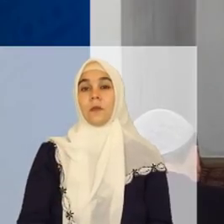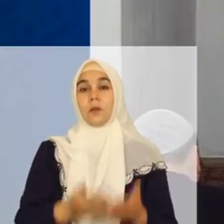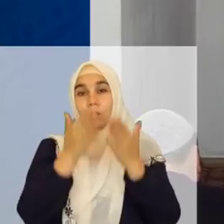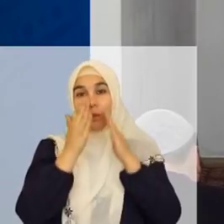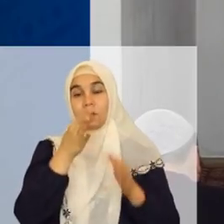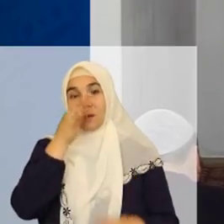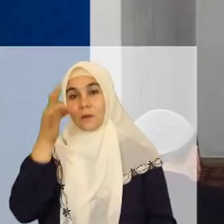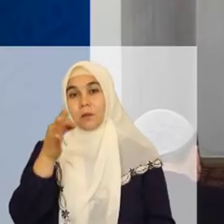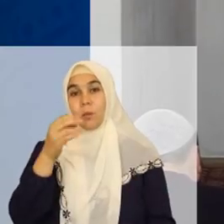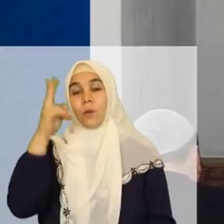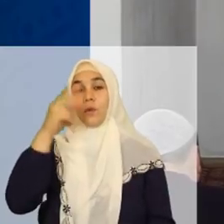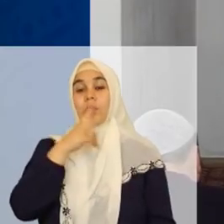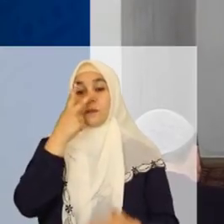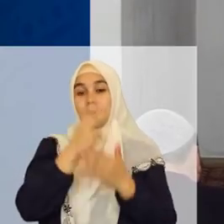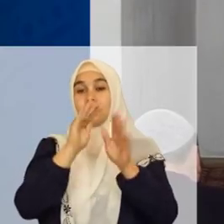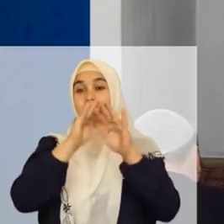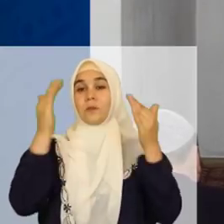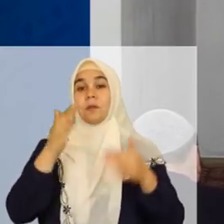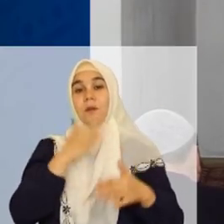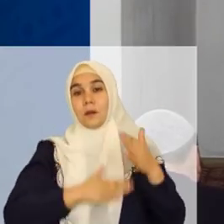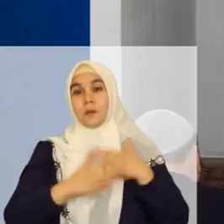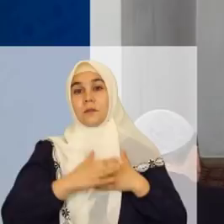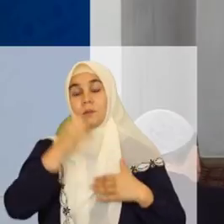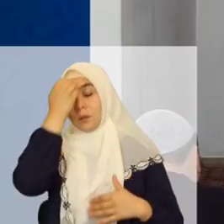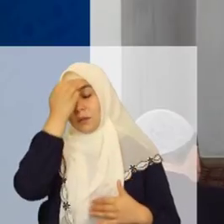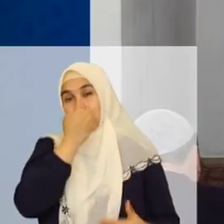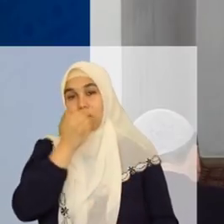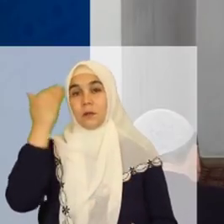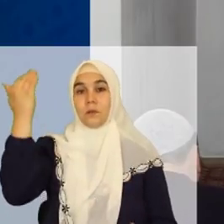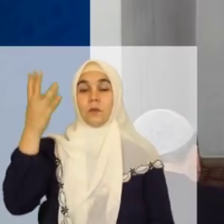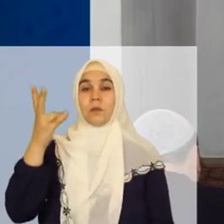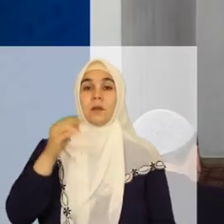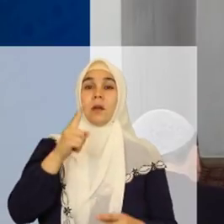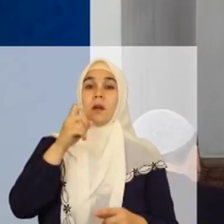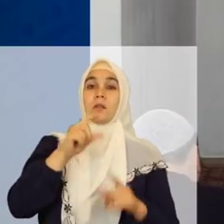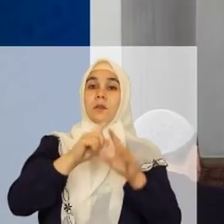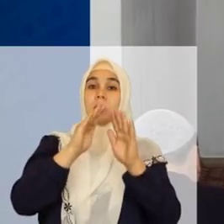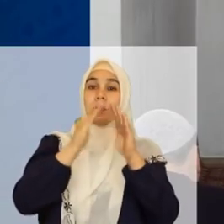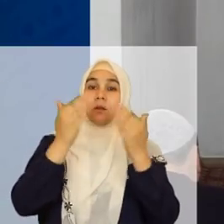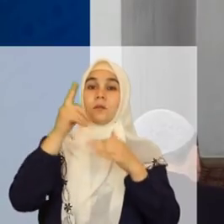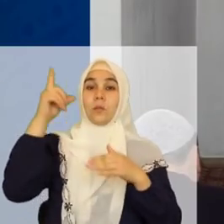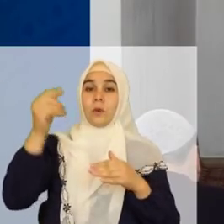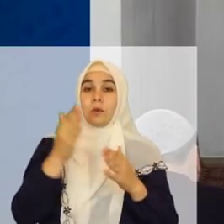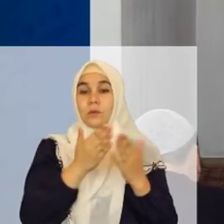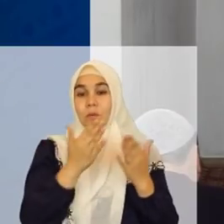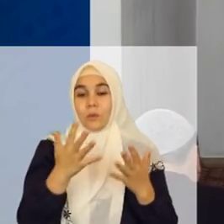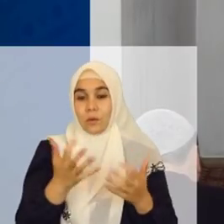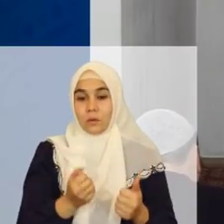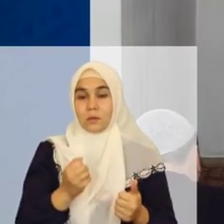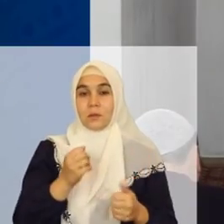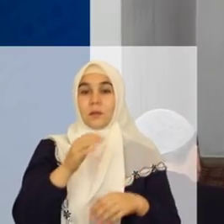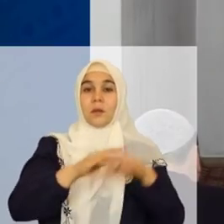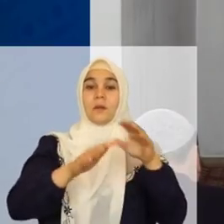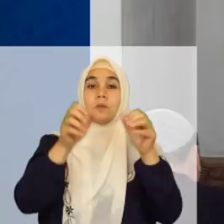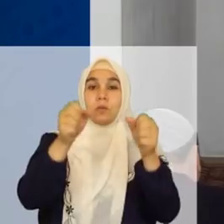o'qiydi, Allohning baytini ko'rganiga shukr aytadi. Borib Hajaru va Asvatni o'psa, ushlasa,